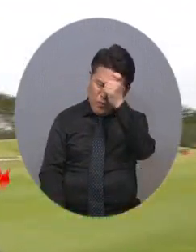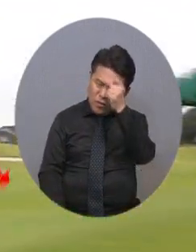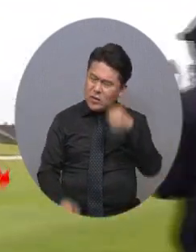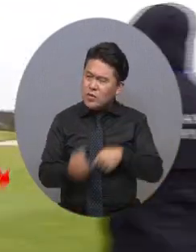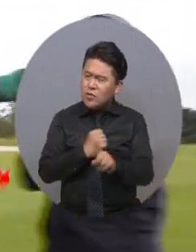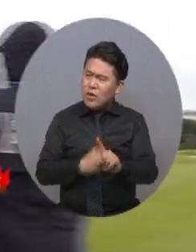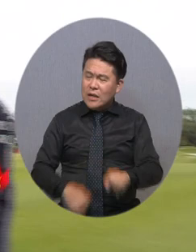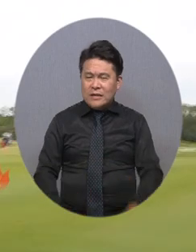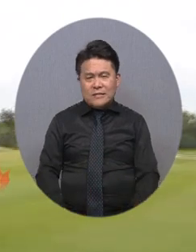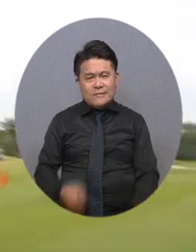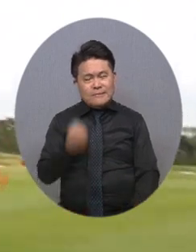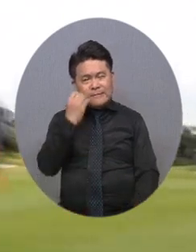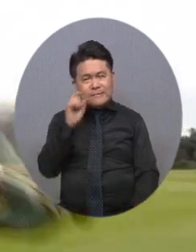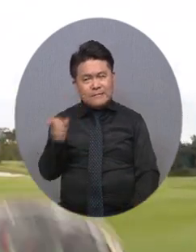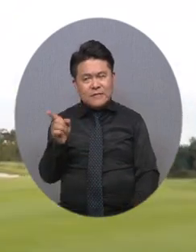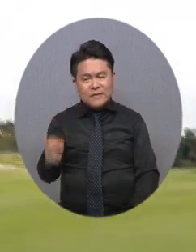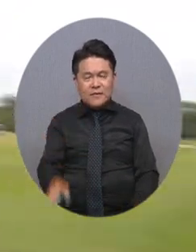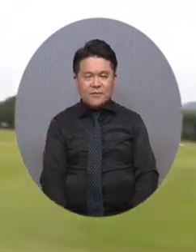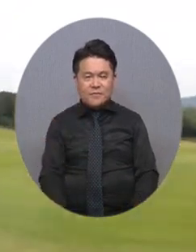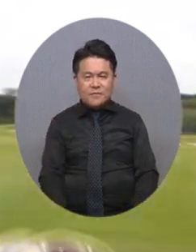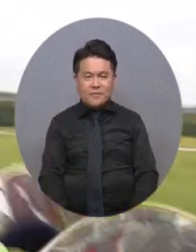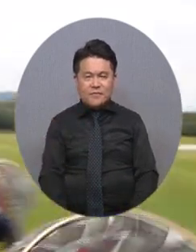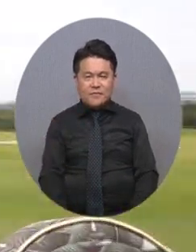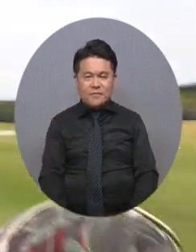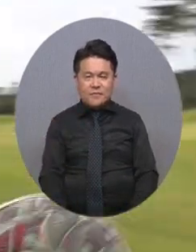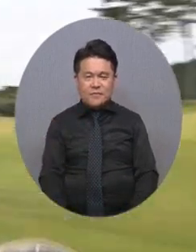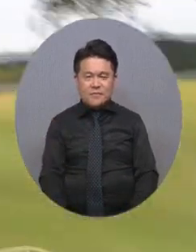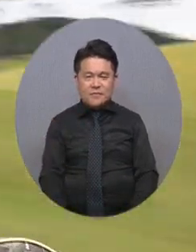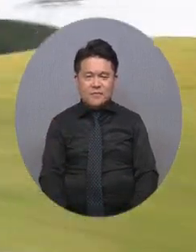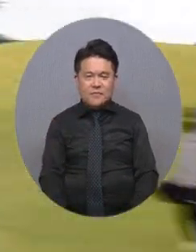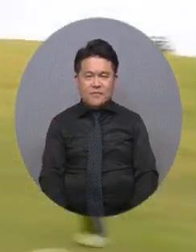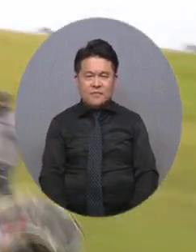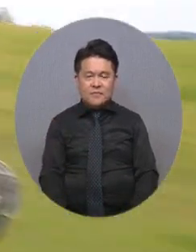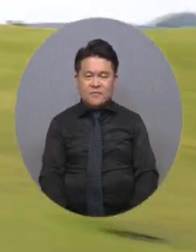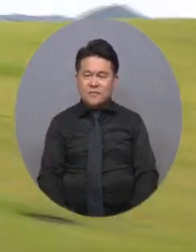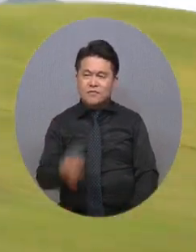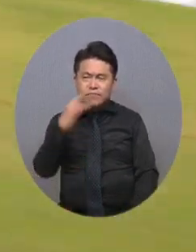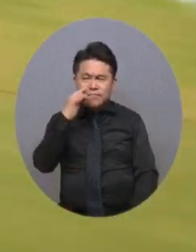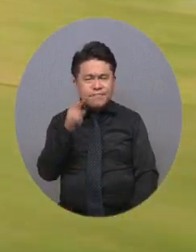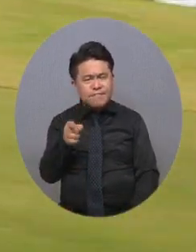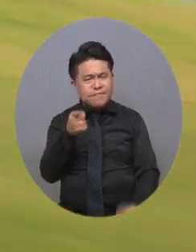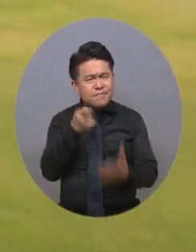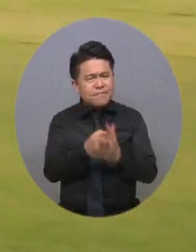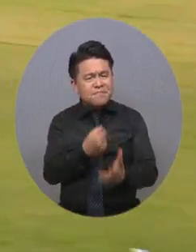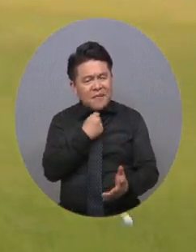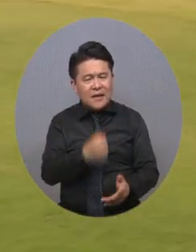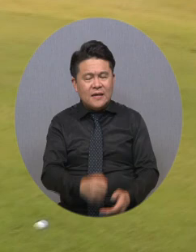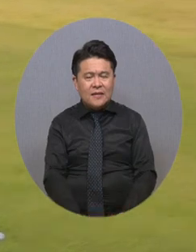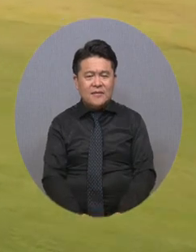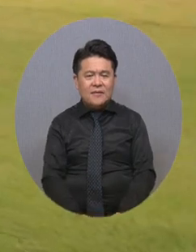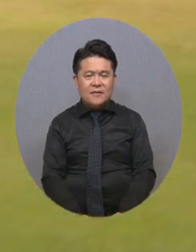아 진짜 참 궁금합니다. 궁금하네요. 그것이 알고 싶네요.